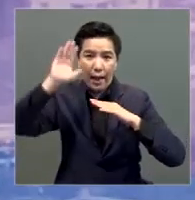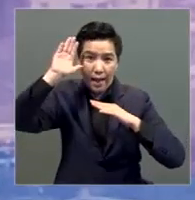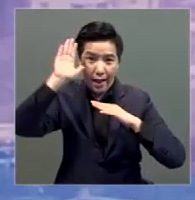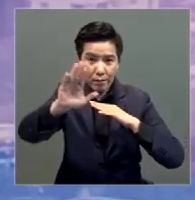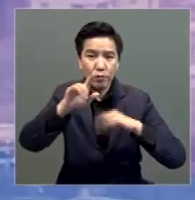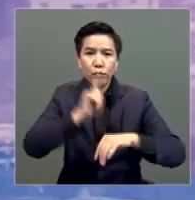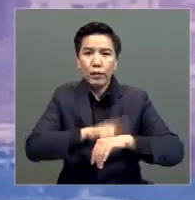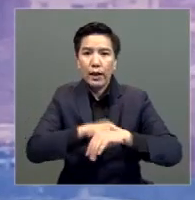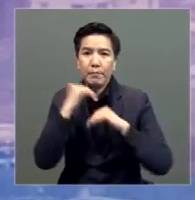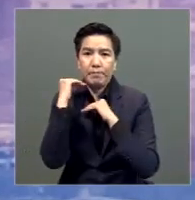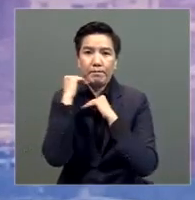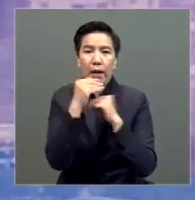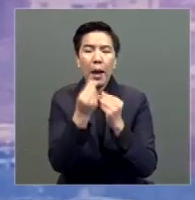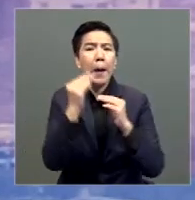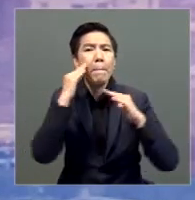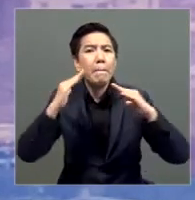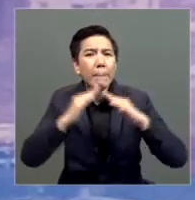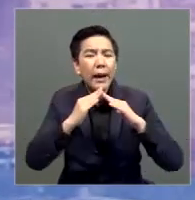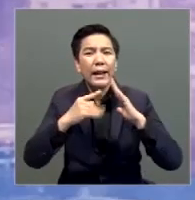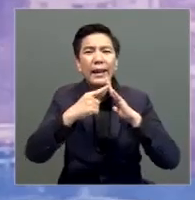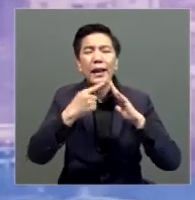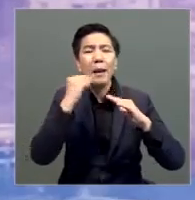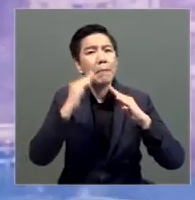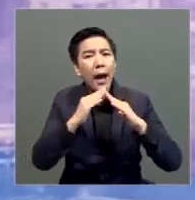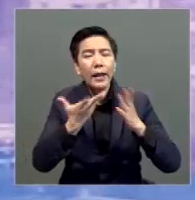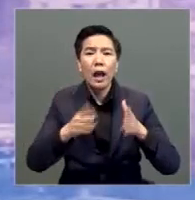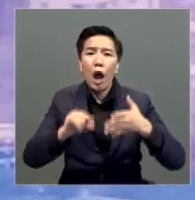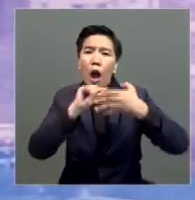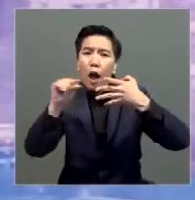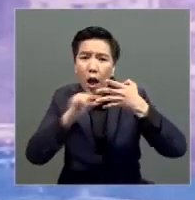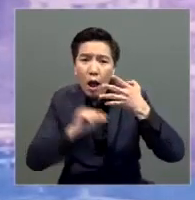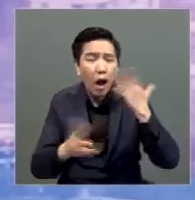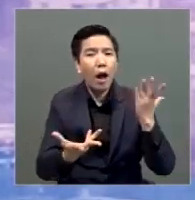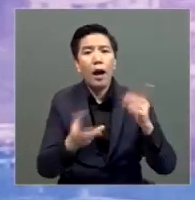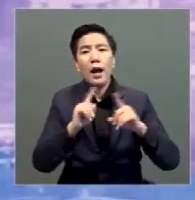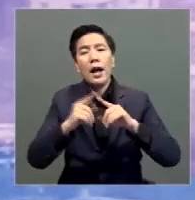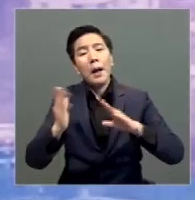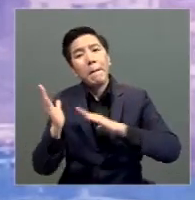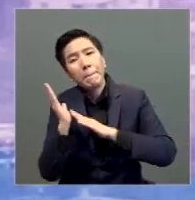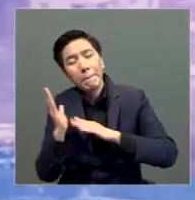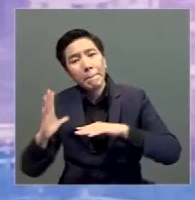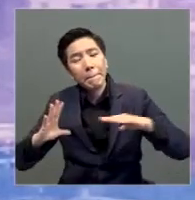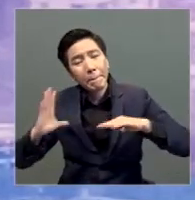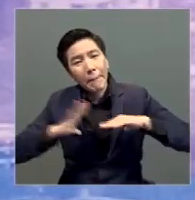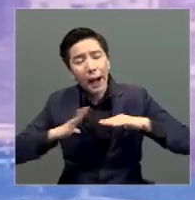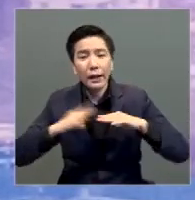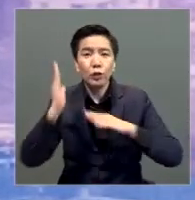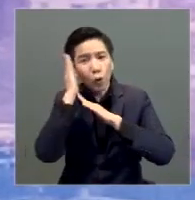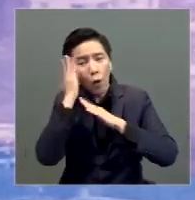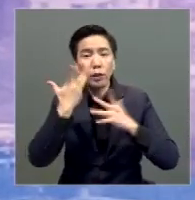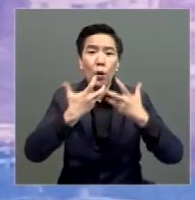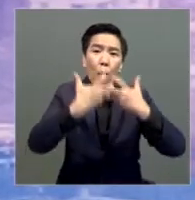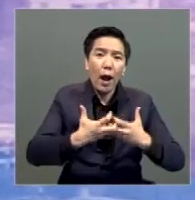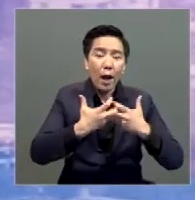าที่กำหนดเคหสถานในที่นี้นั้นหมายถึงบ้านช่องห้องหอคอนโดมิเนียมอพาร์ตเมนต์โรงง